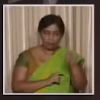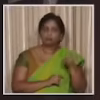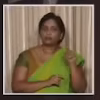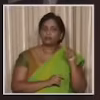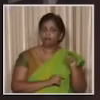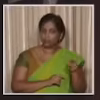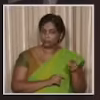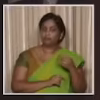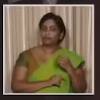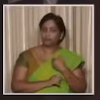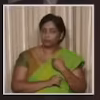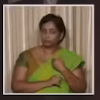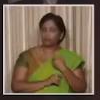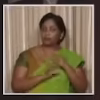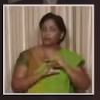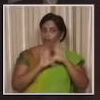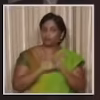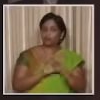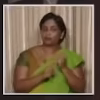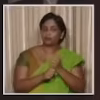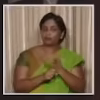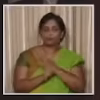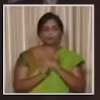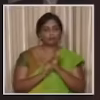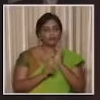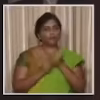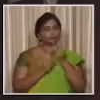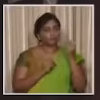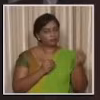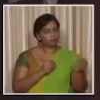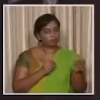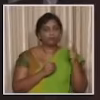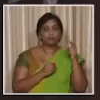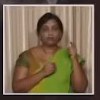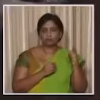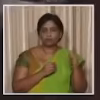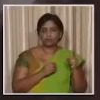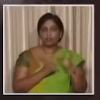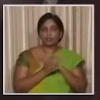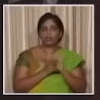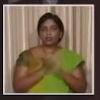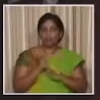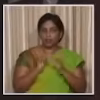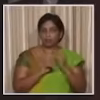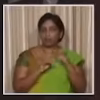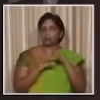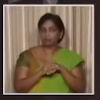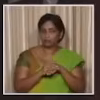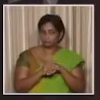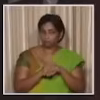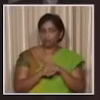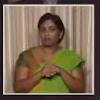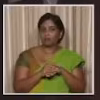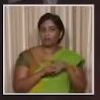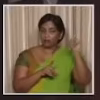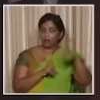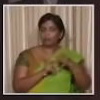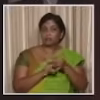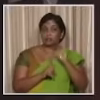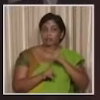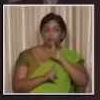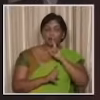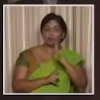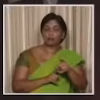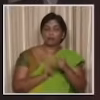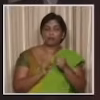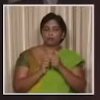නිසා මම මේ සියල්ල ගෝඨාභය රාජපක්ෂ ජනාධිපතිතුමාට දුන්නා. එතුමා චන්දසේන අමතුමා ඒ කාලේ හිටියේ. එතුමා වගෙනලා සභාපතිතුමාට නියෝගයක්